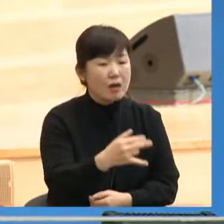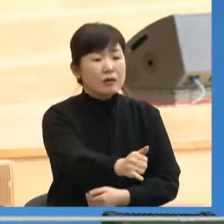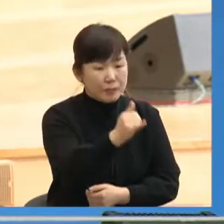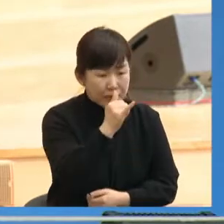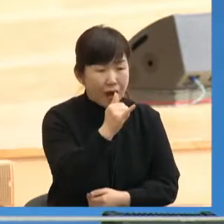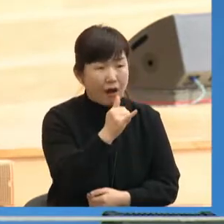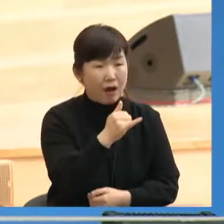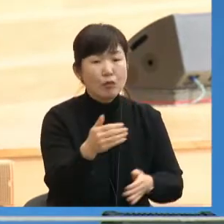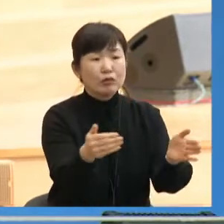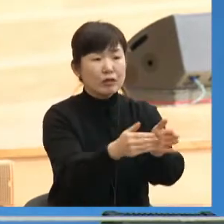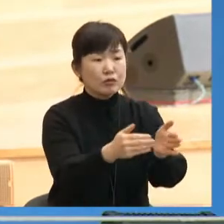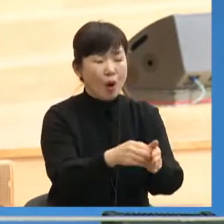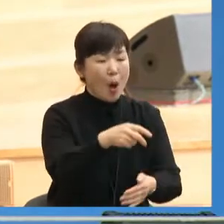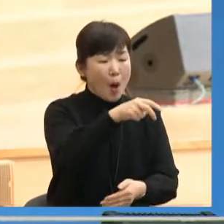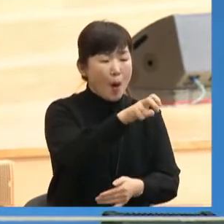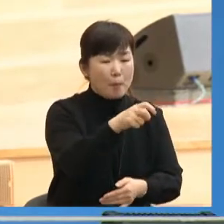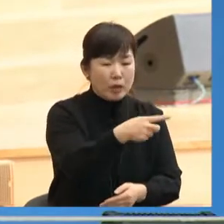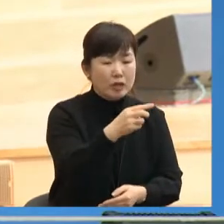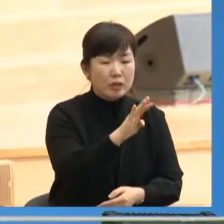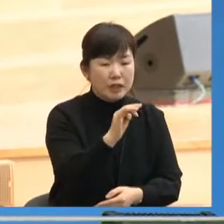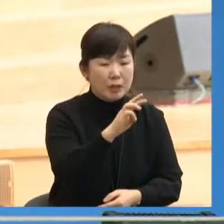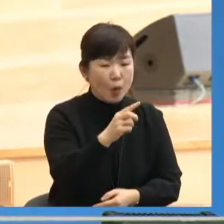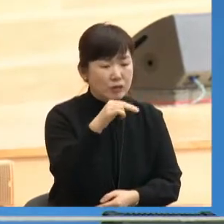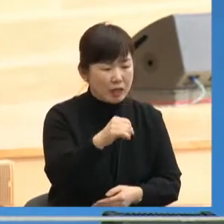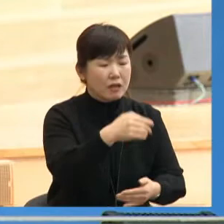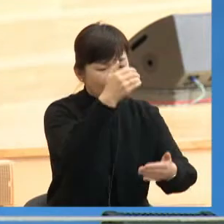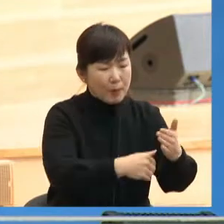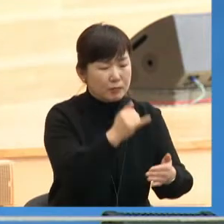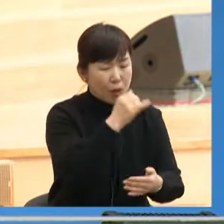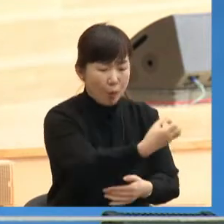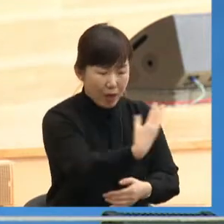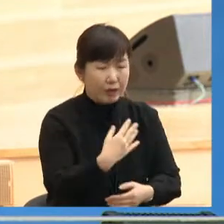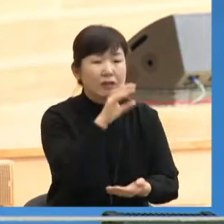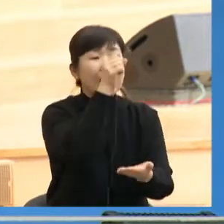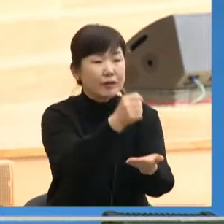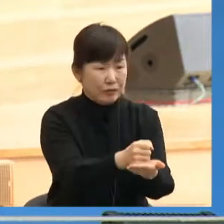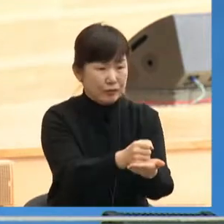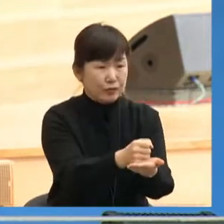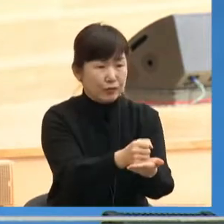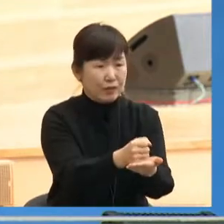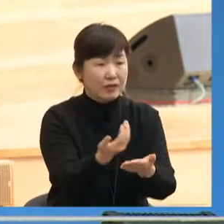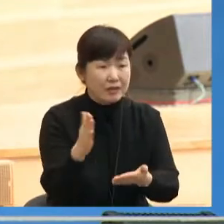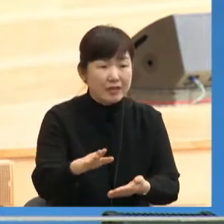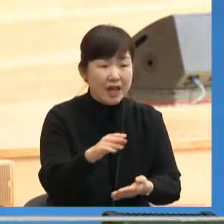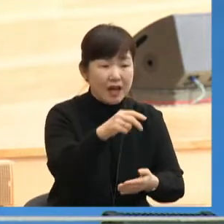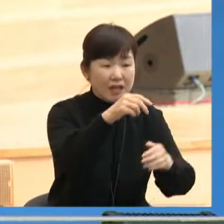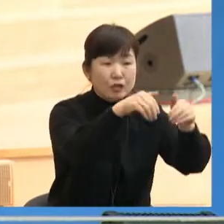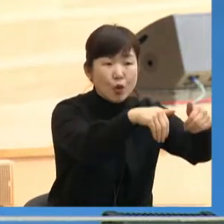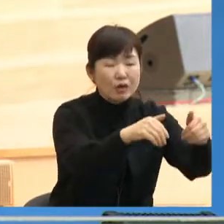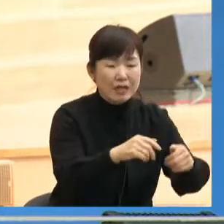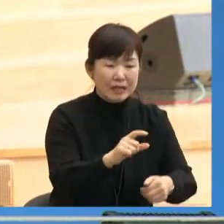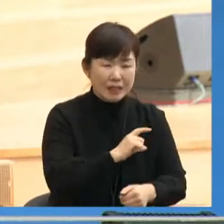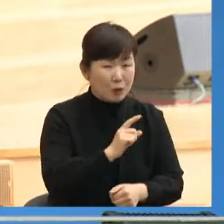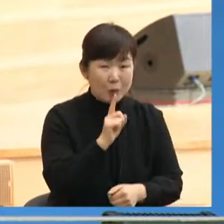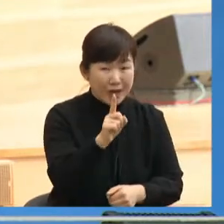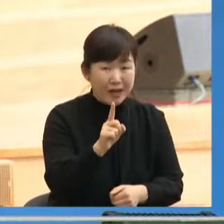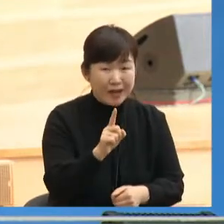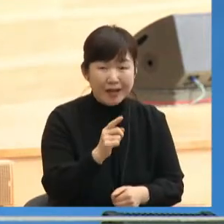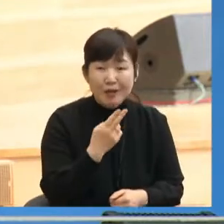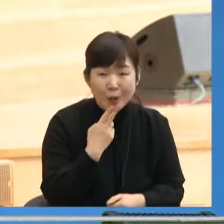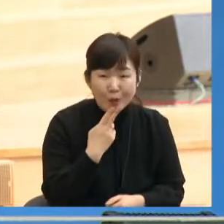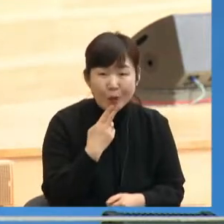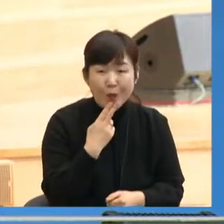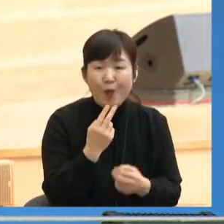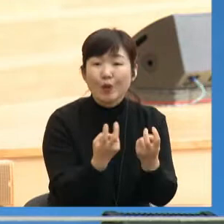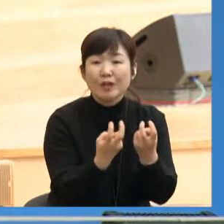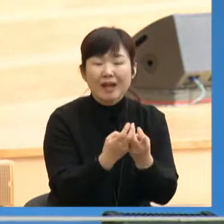있습니다. 무비보셋이 남아 있습니다. 이렇게 말해야 되잖아요. 그런데 시바는 이름도 말하지 않고 어떻게